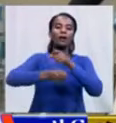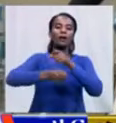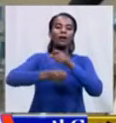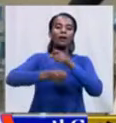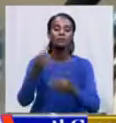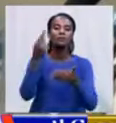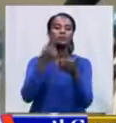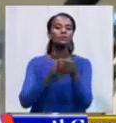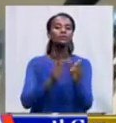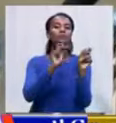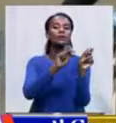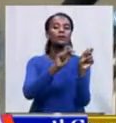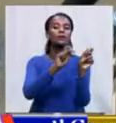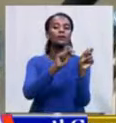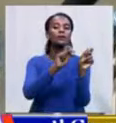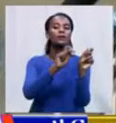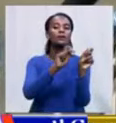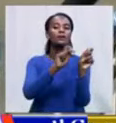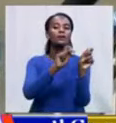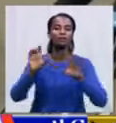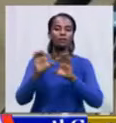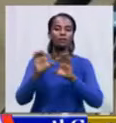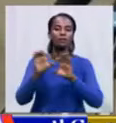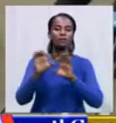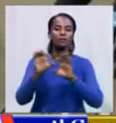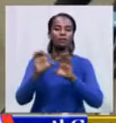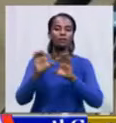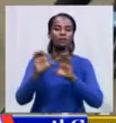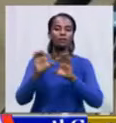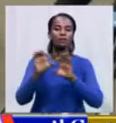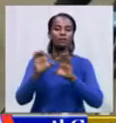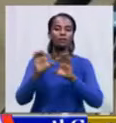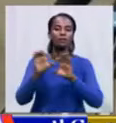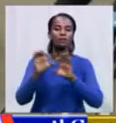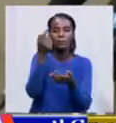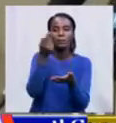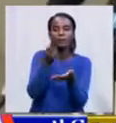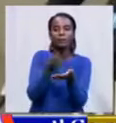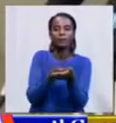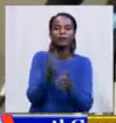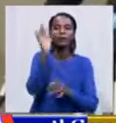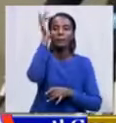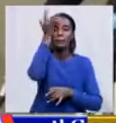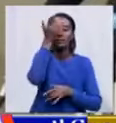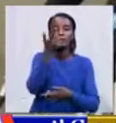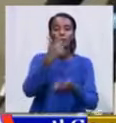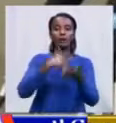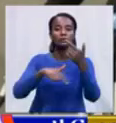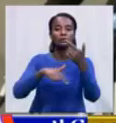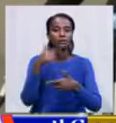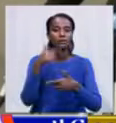ይህም ደግሞ ለየት ያለ ያደርገዋል ምክንያቱም ይሄ የበሽታ ሲመጣ